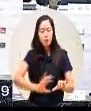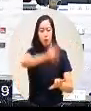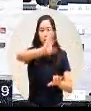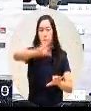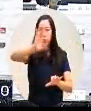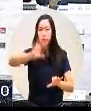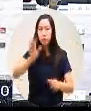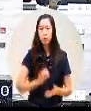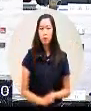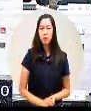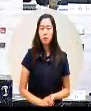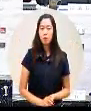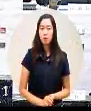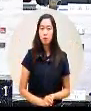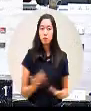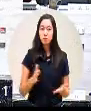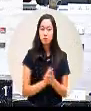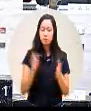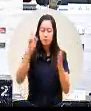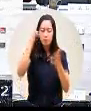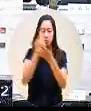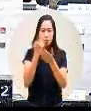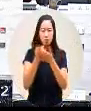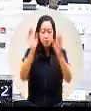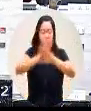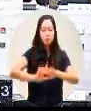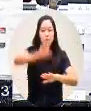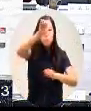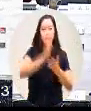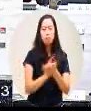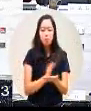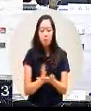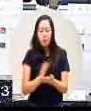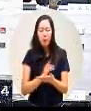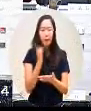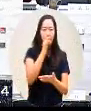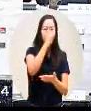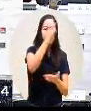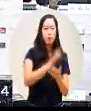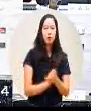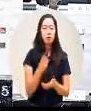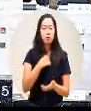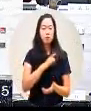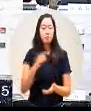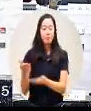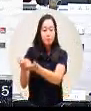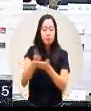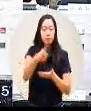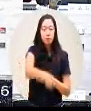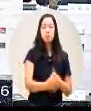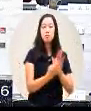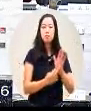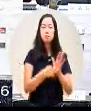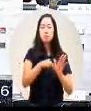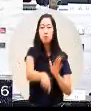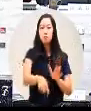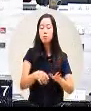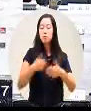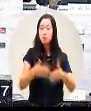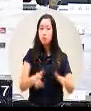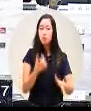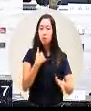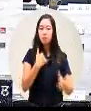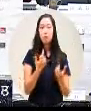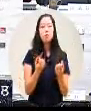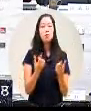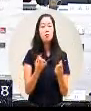啊，上网啊，攻击安平弄议员，啊，你该说明个你吗？我伫主席台后讲